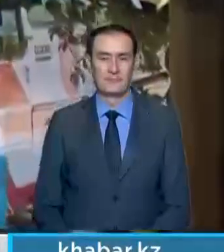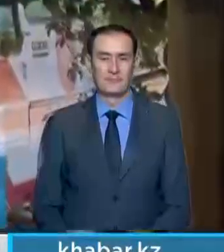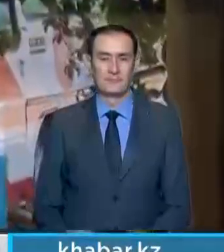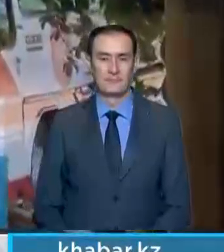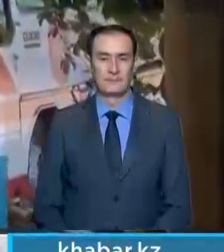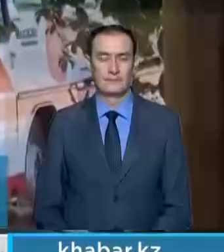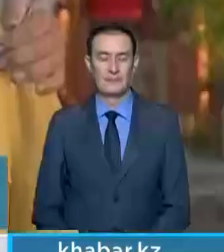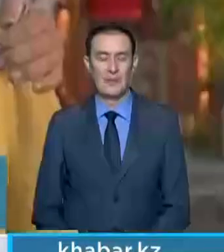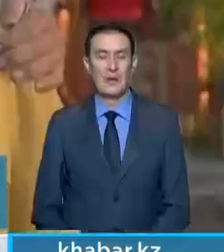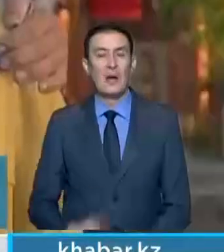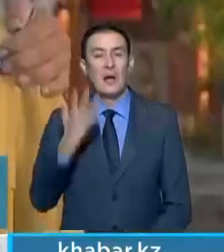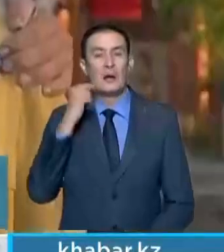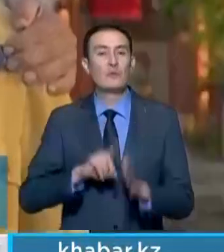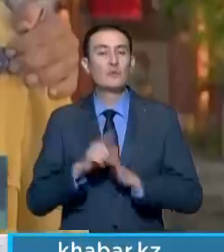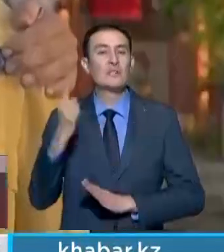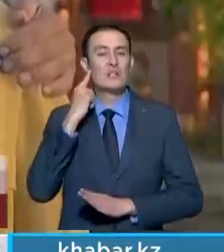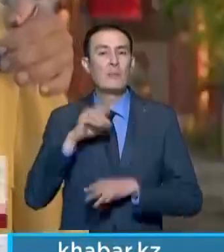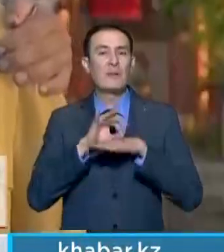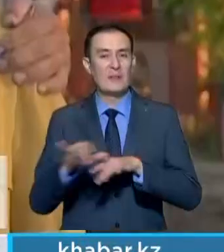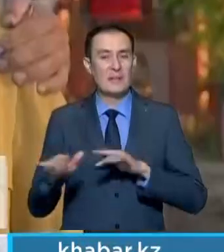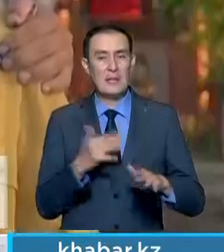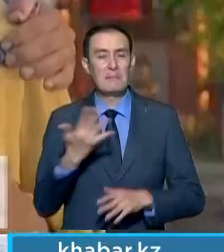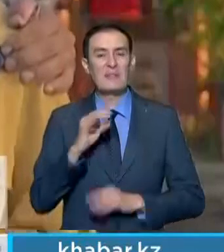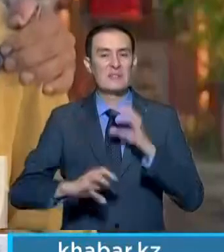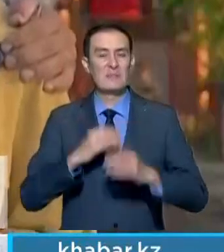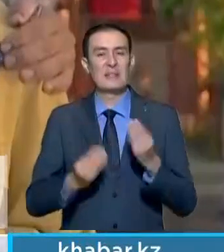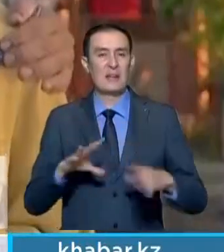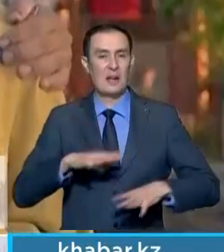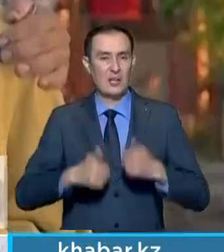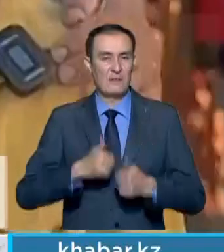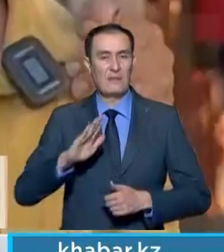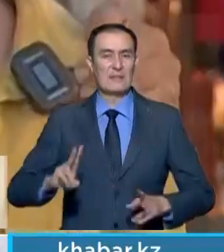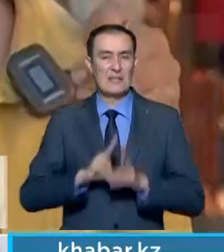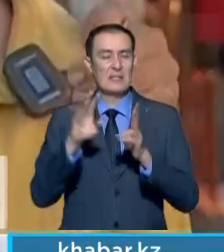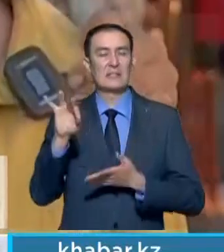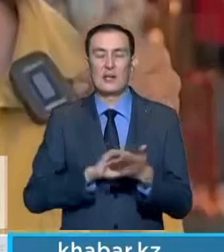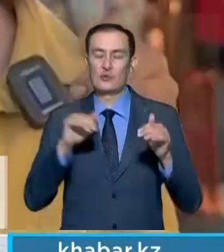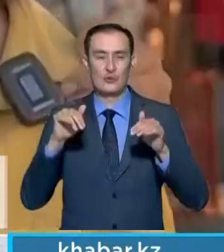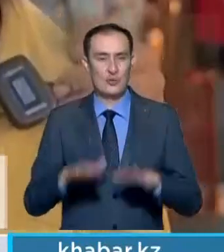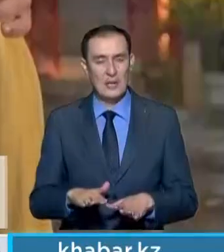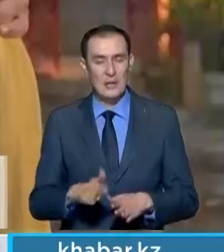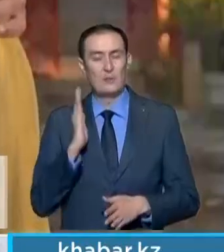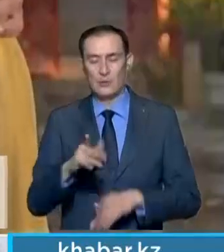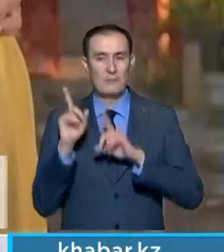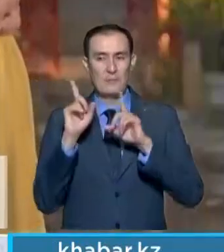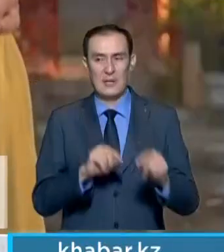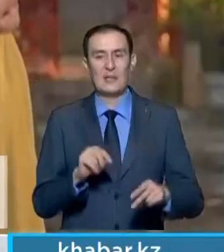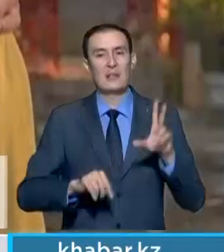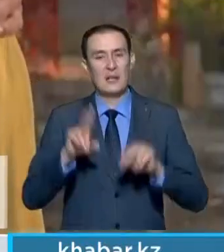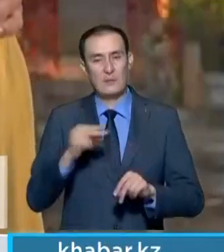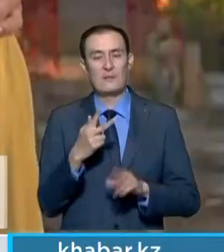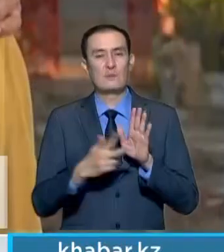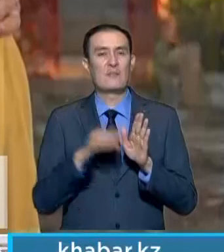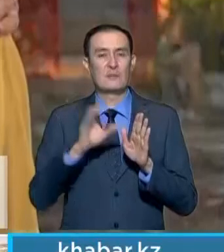туристов как только мы услышали о проведении пятых всемирных игр кочевников в Астане тут же решили что едем и надеюсь к 8